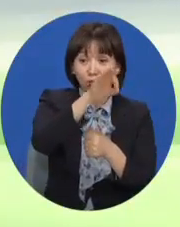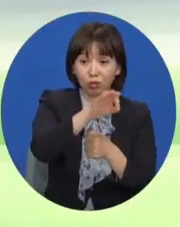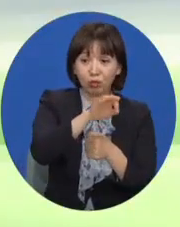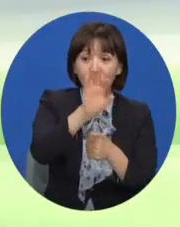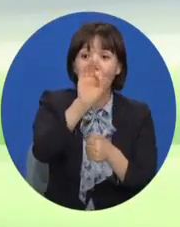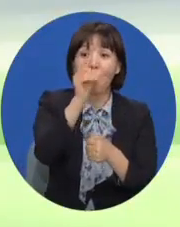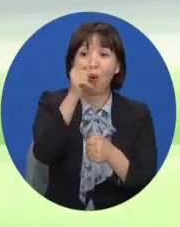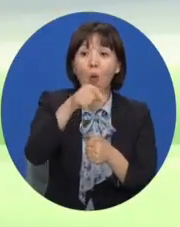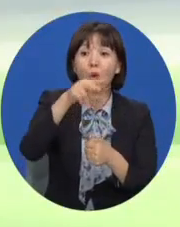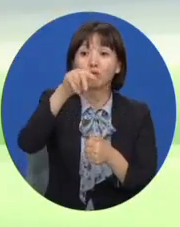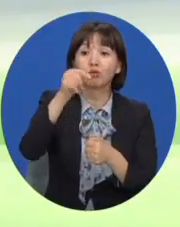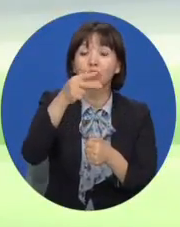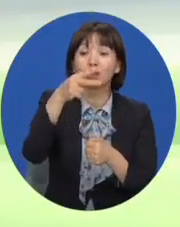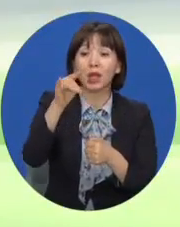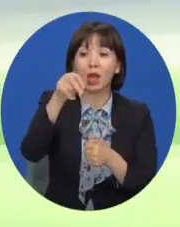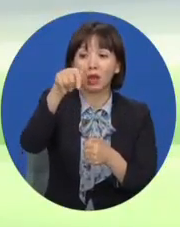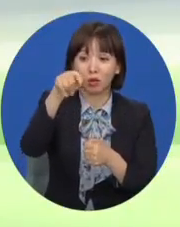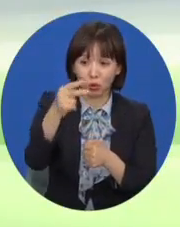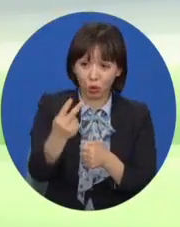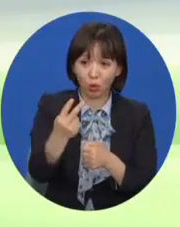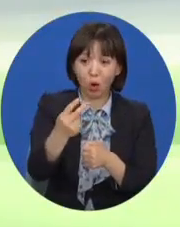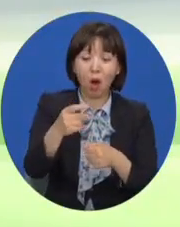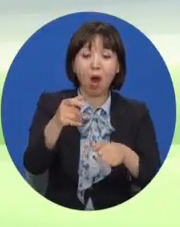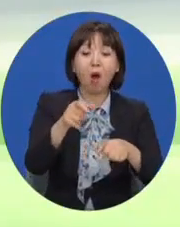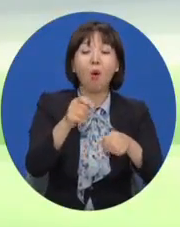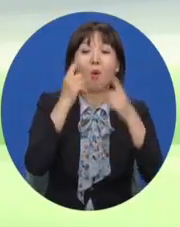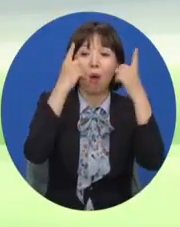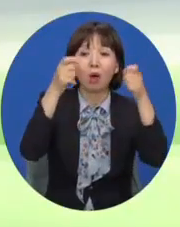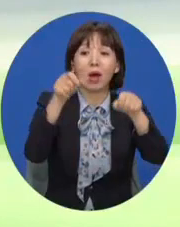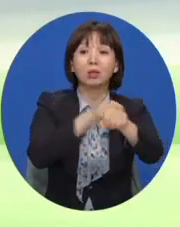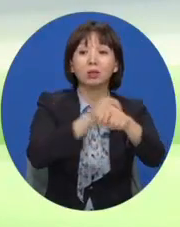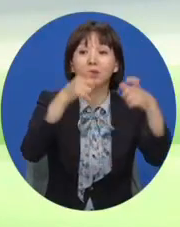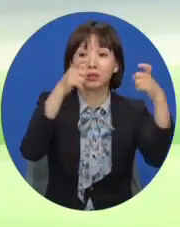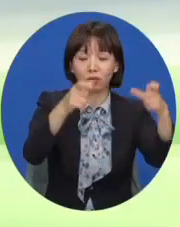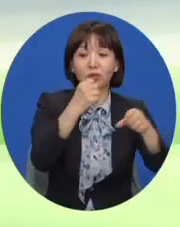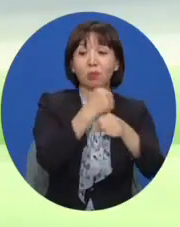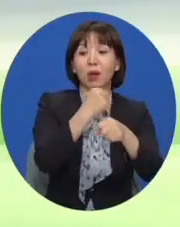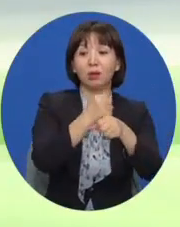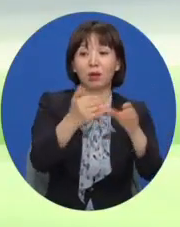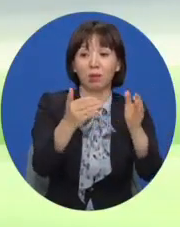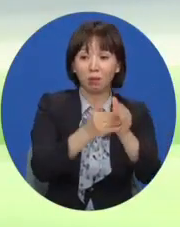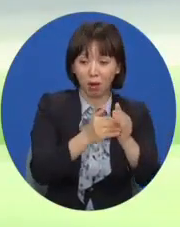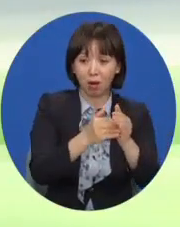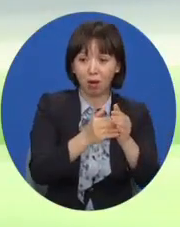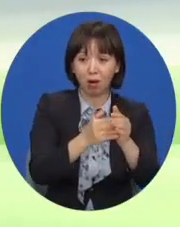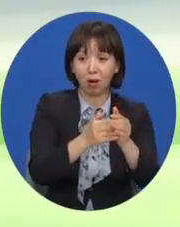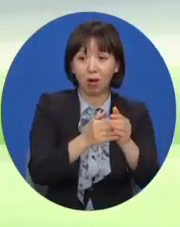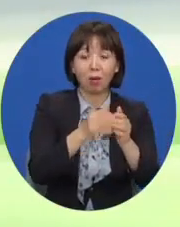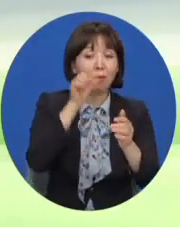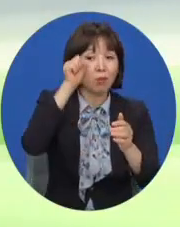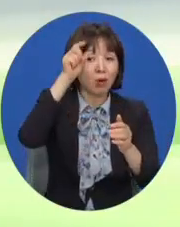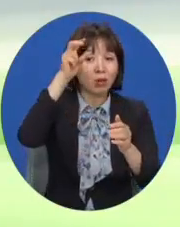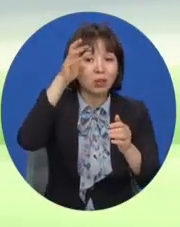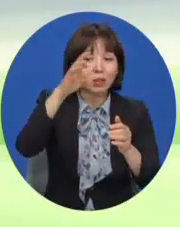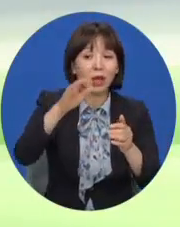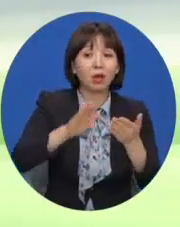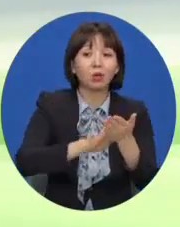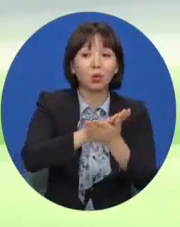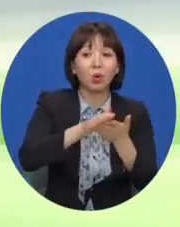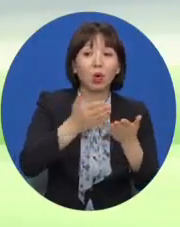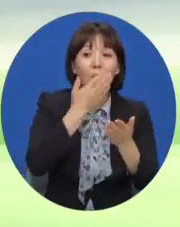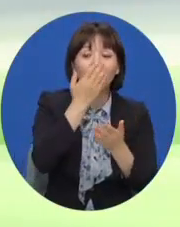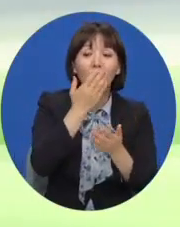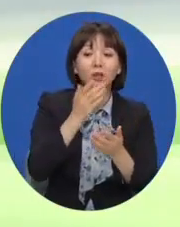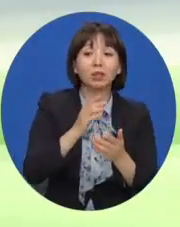쪽으로 청풍을 관광 특구로 조성해가지고 국민 관광지 특구로 조성해서 체류형으로 먹고 놀고 먹는 어떤